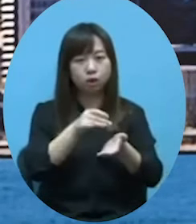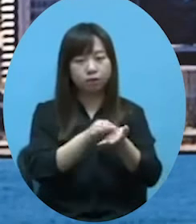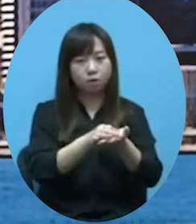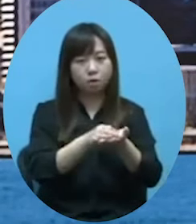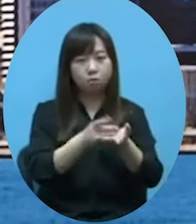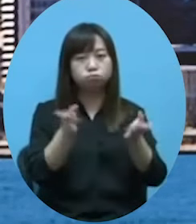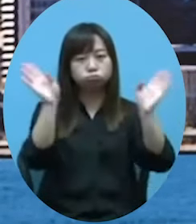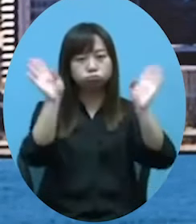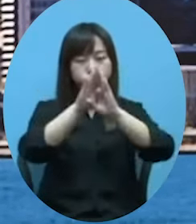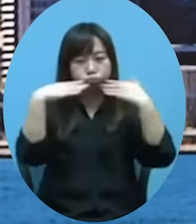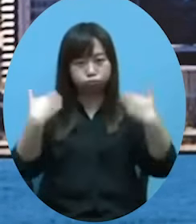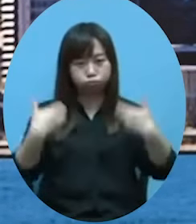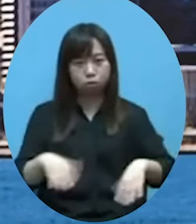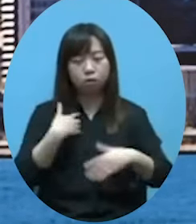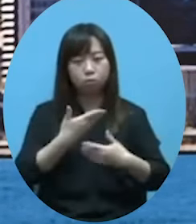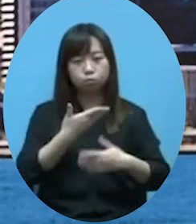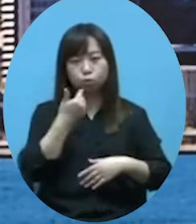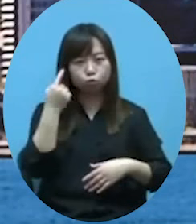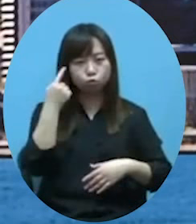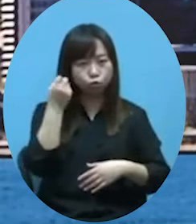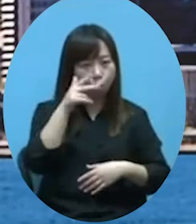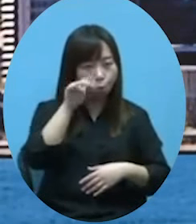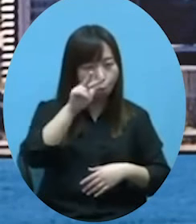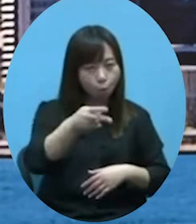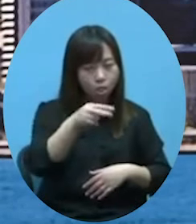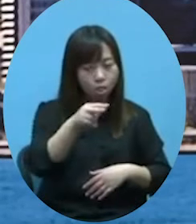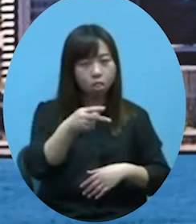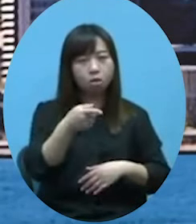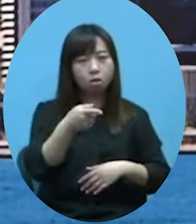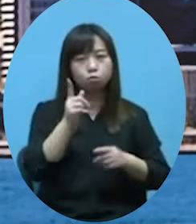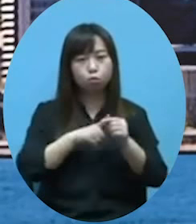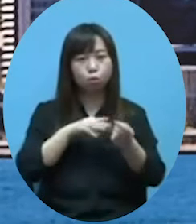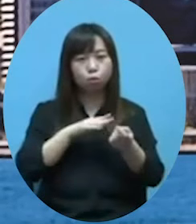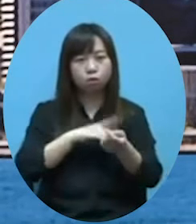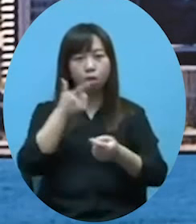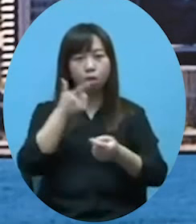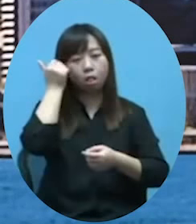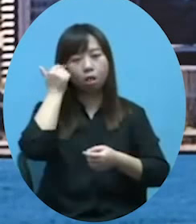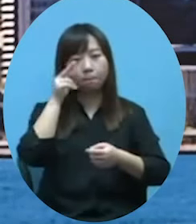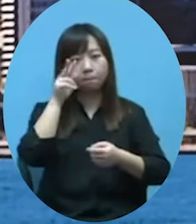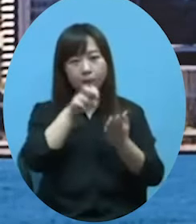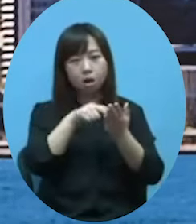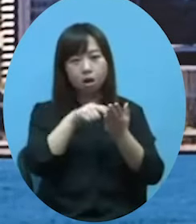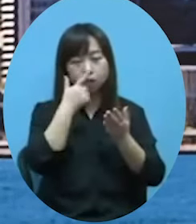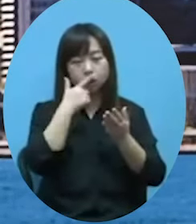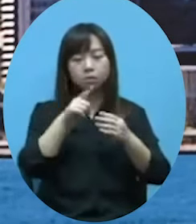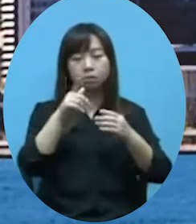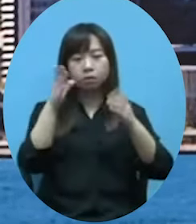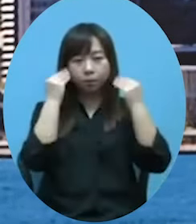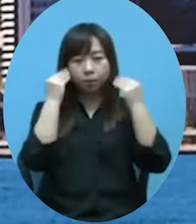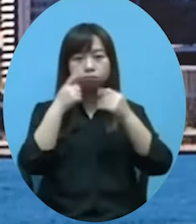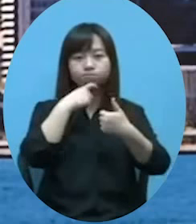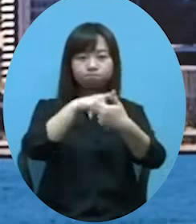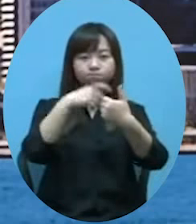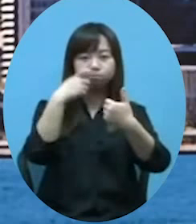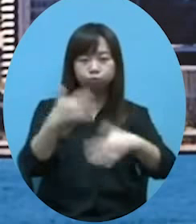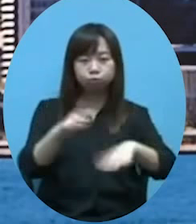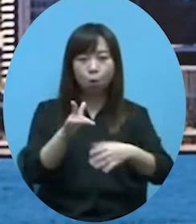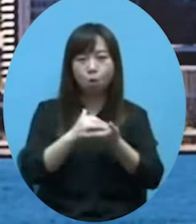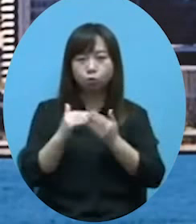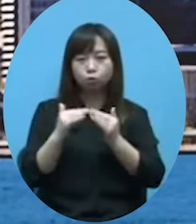已經刪了那我們打算今早就找到不過那個中醫都很聰明見到那個新聞之後已經召了我們熱線